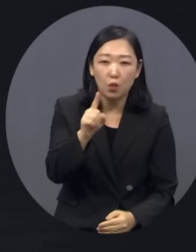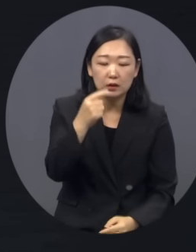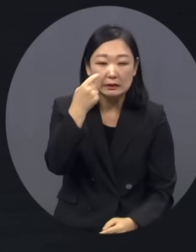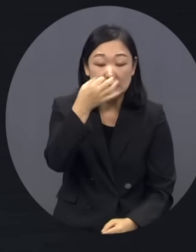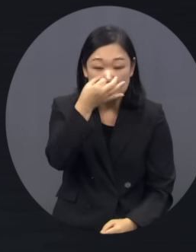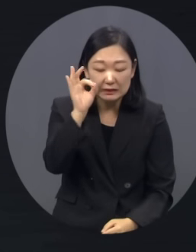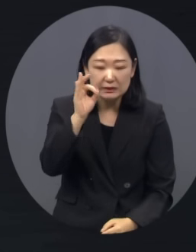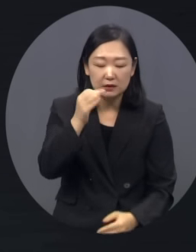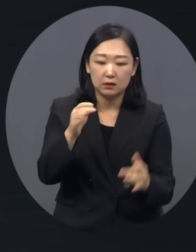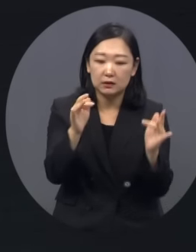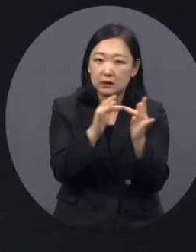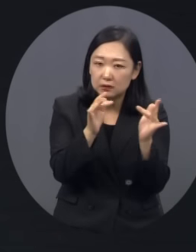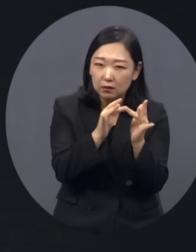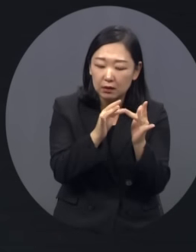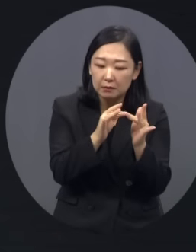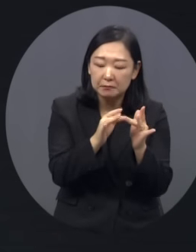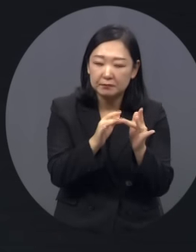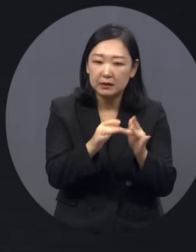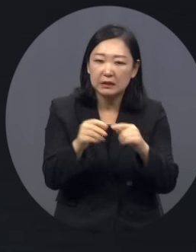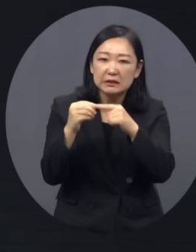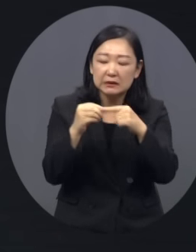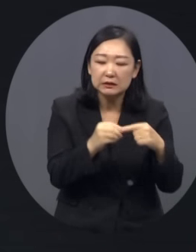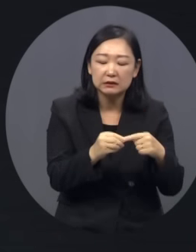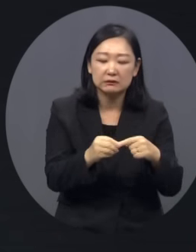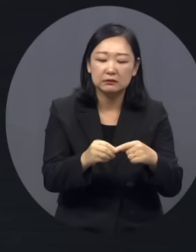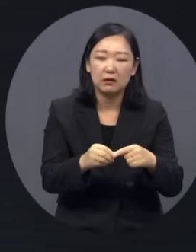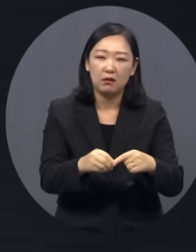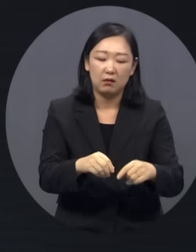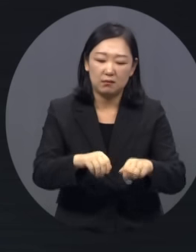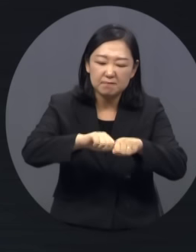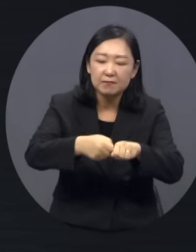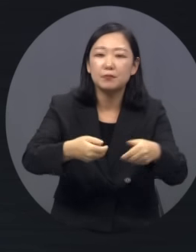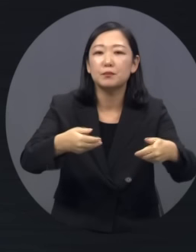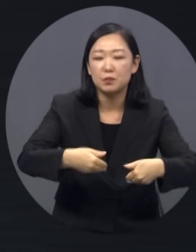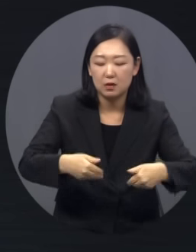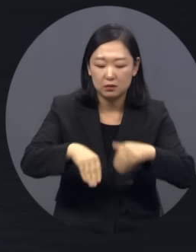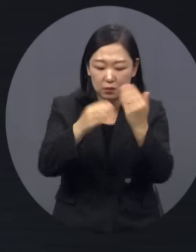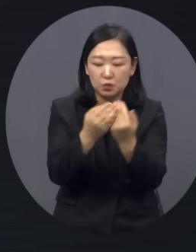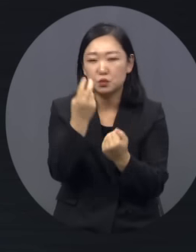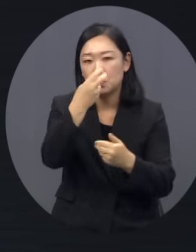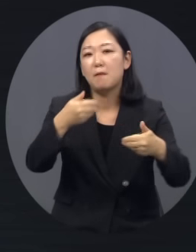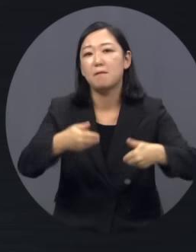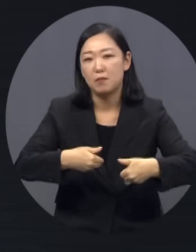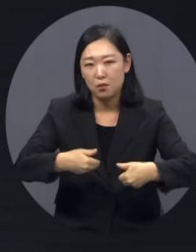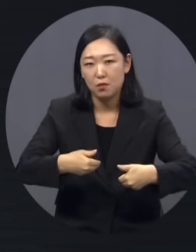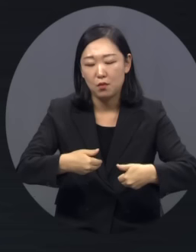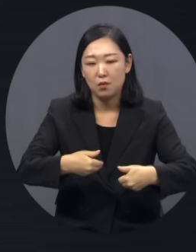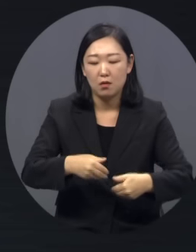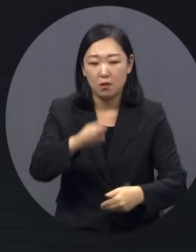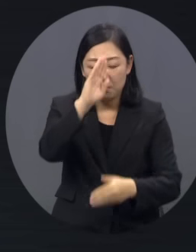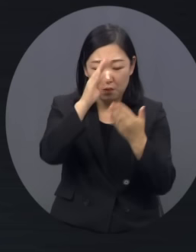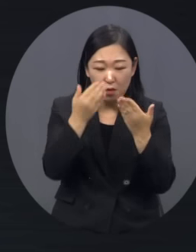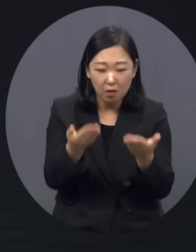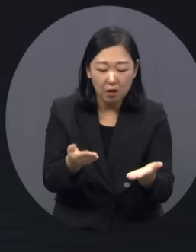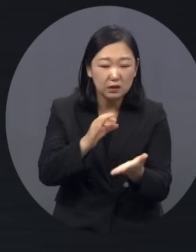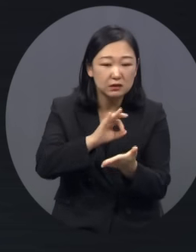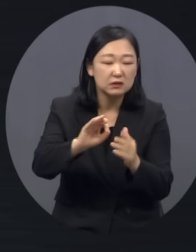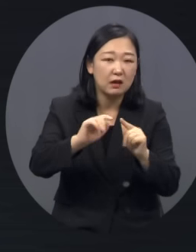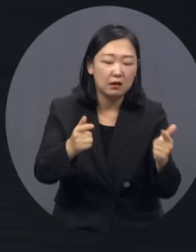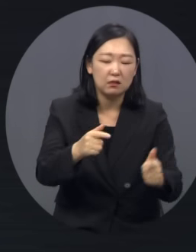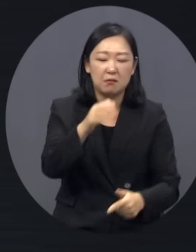커뮤니티에는 선을 넘었다 징계해야 하는 것 아니냐를 비롯 전수 조사가 필요하다 병가 안 쓰는 사람이